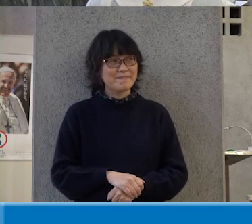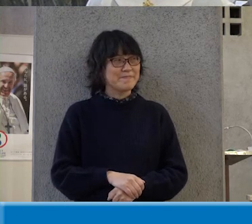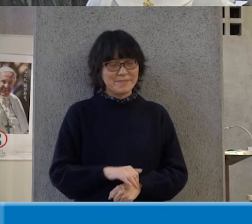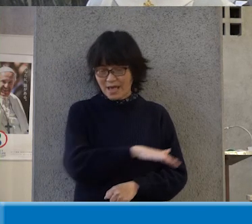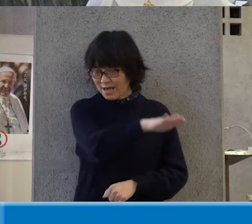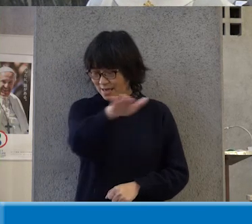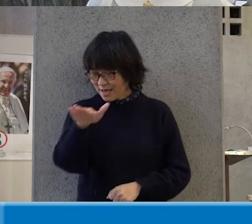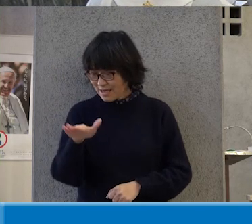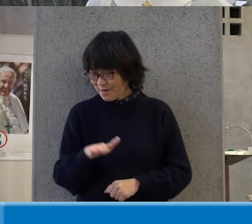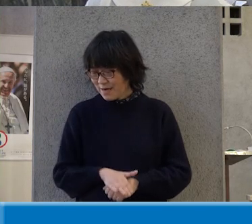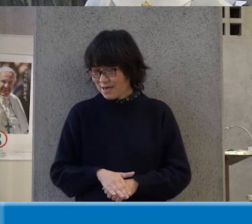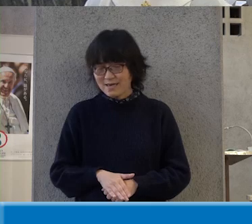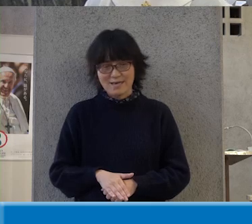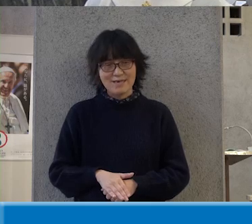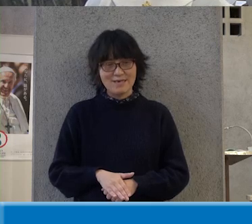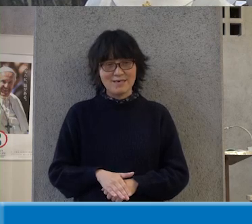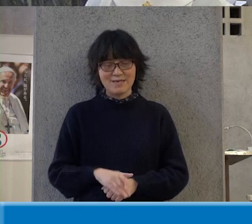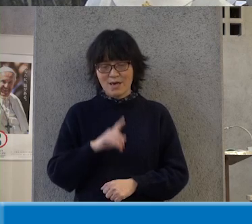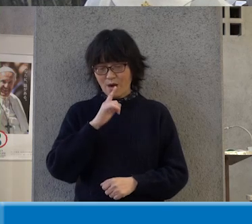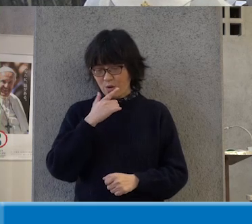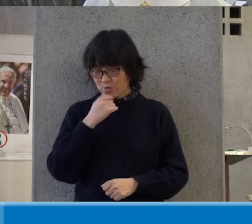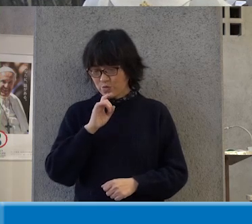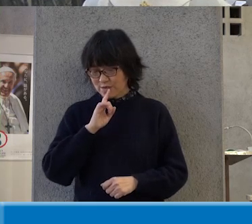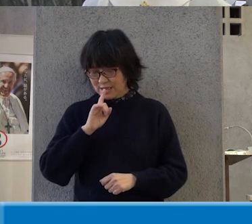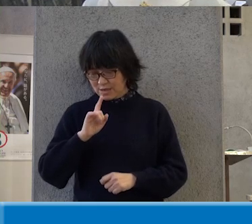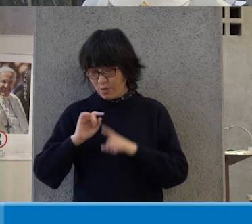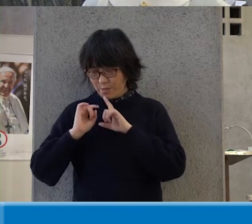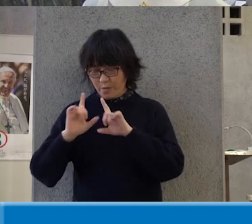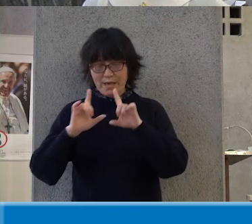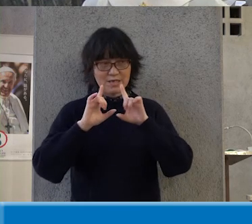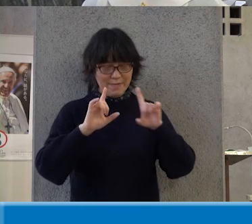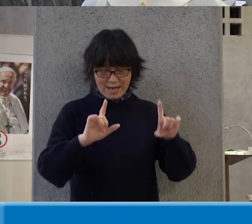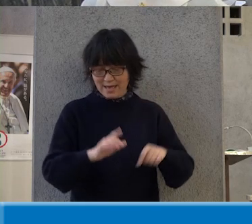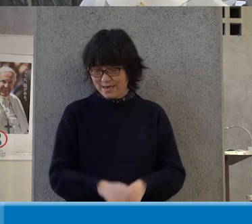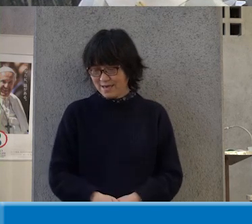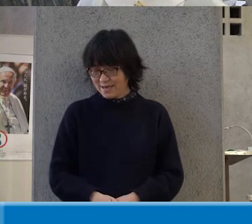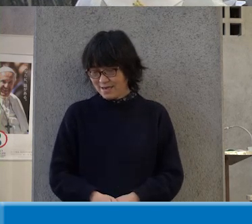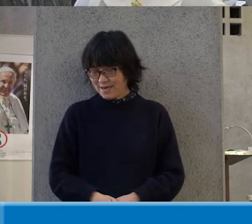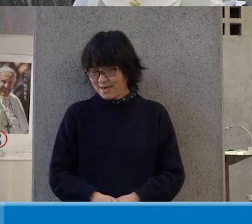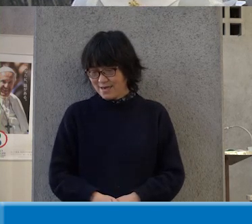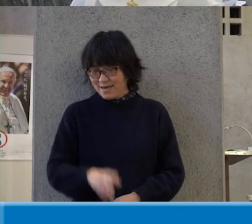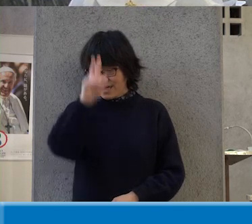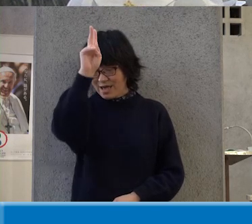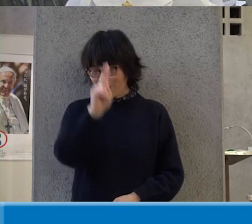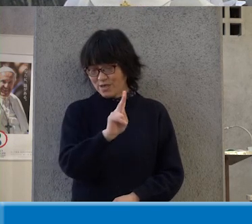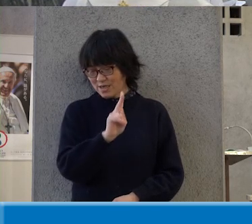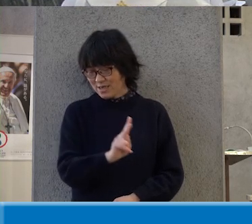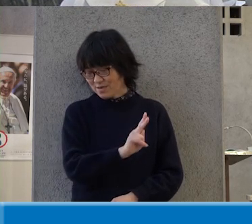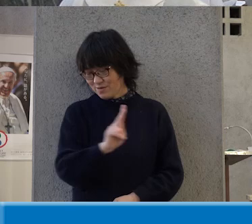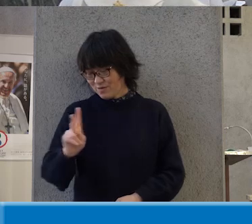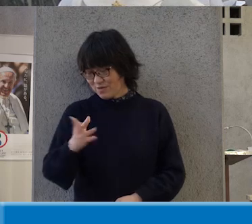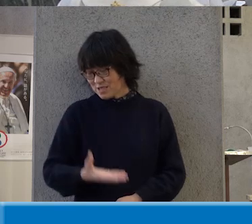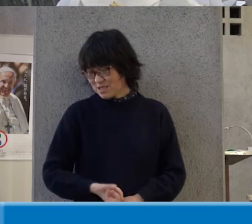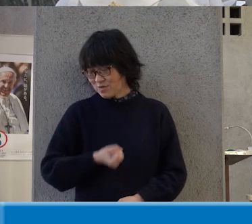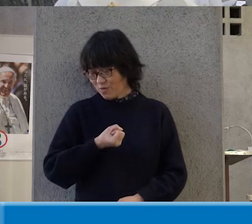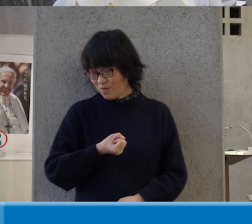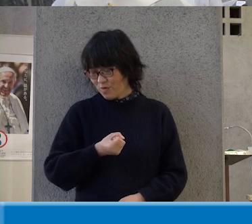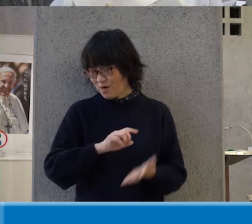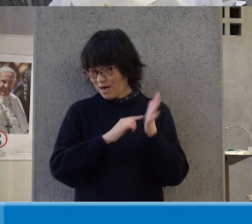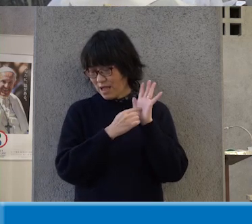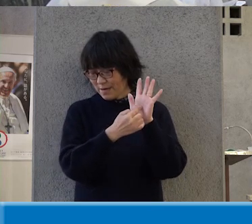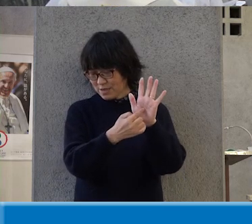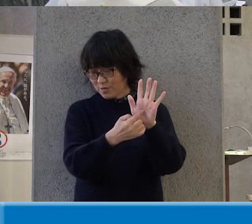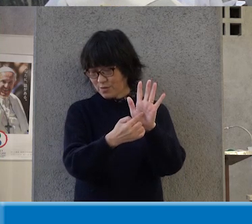あなた方は福音を述べ伝え、カトリックの信仰